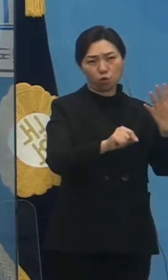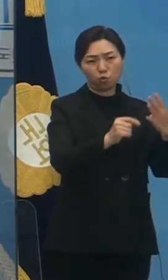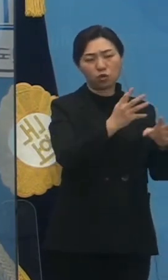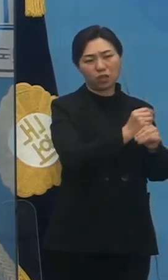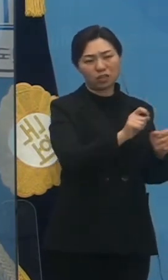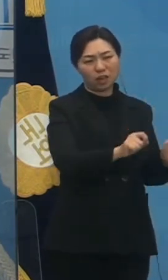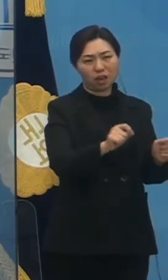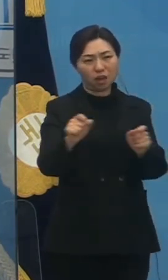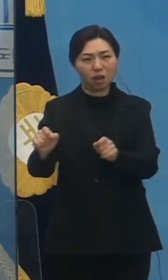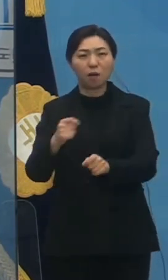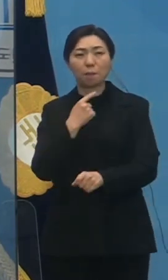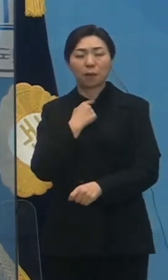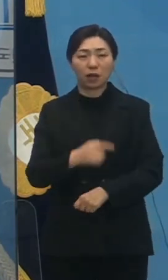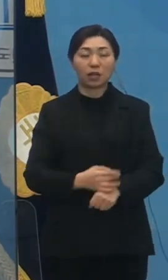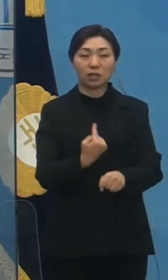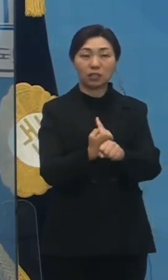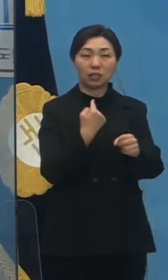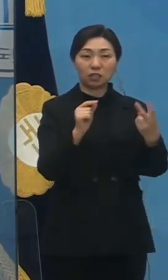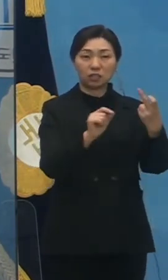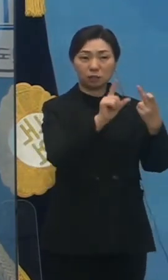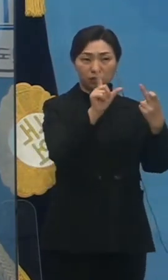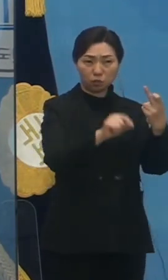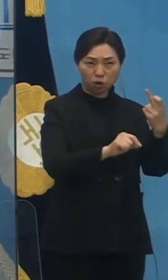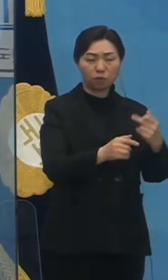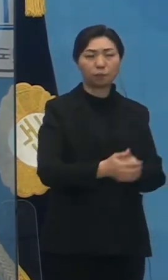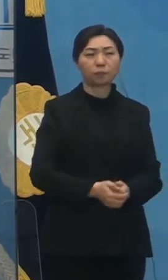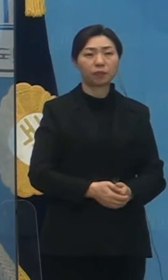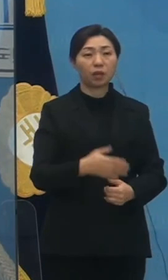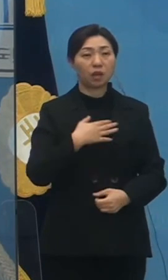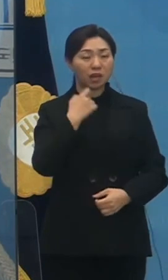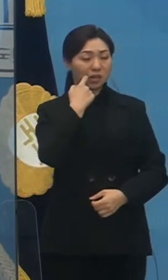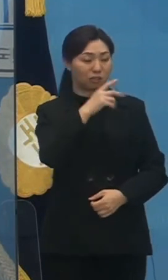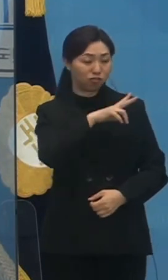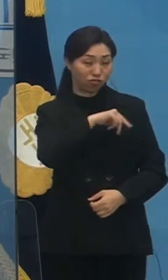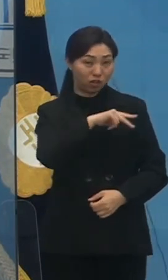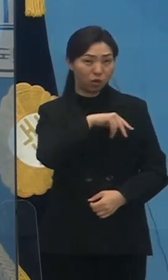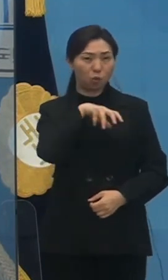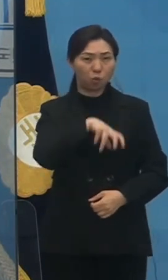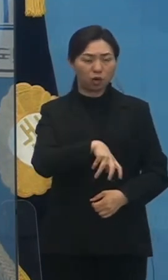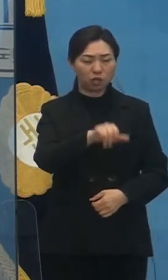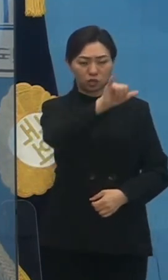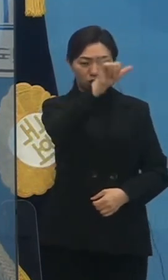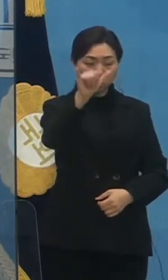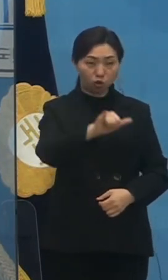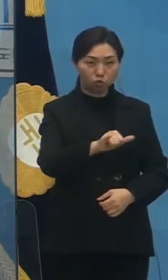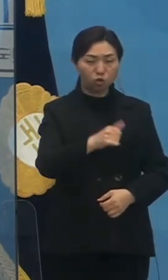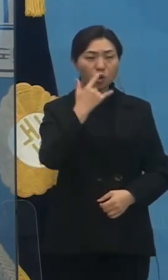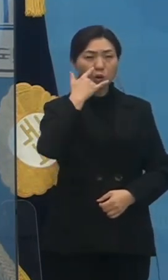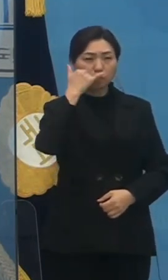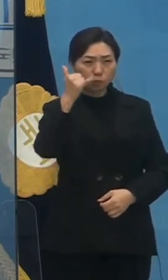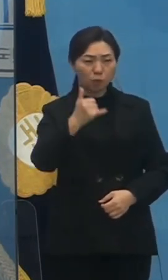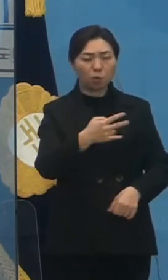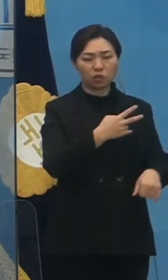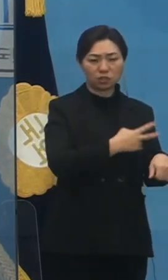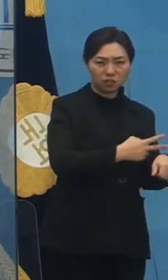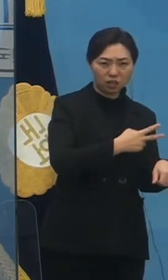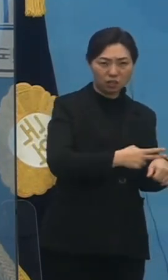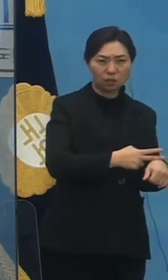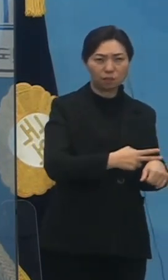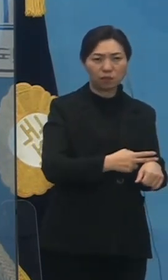있습니다. 지난 12월 저희 의원실에서 중국 학생 학부모 교원